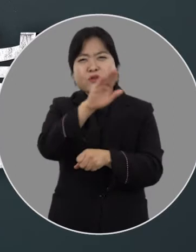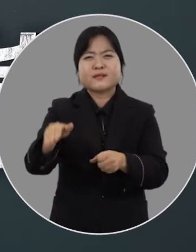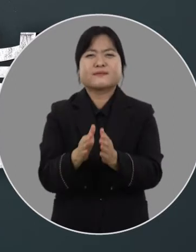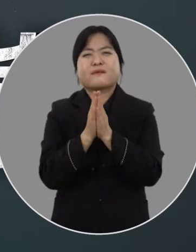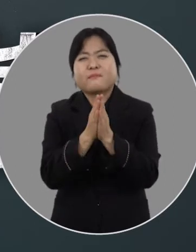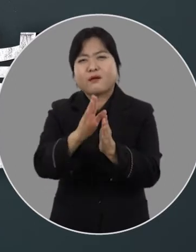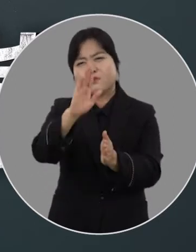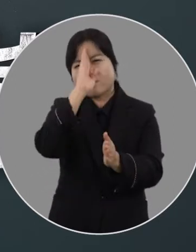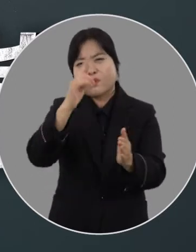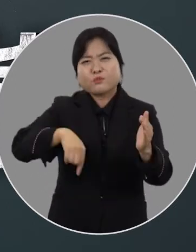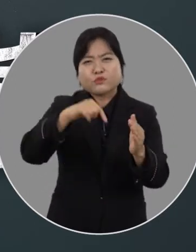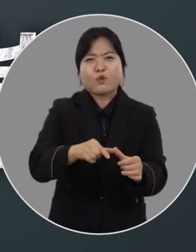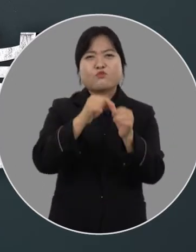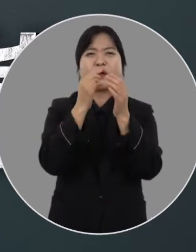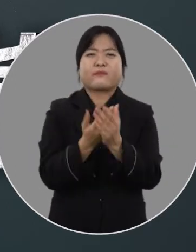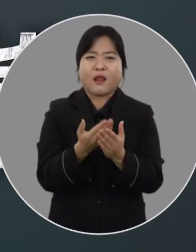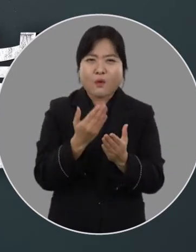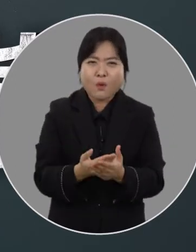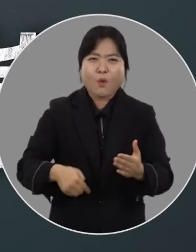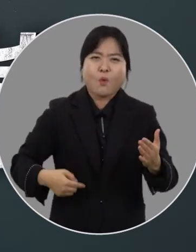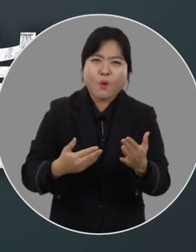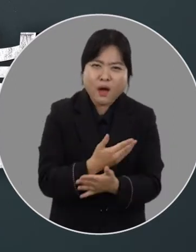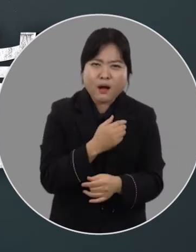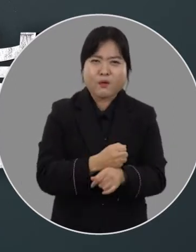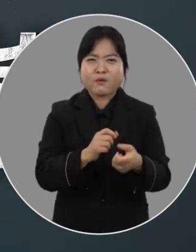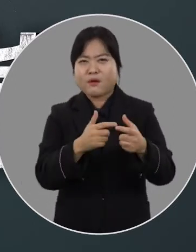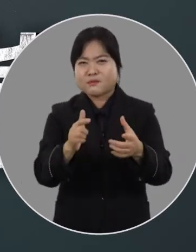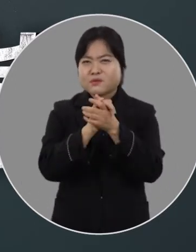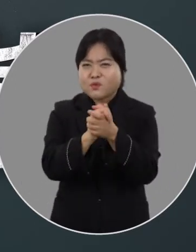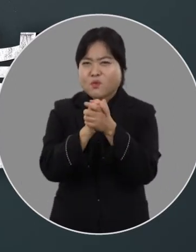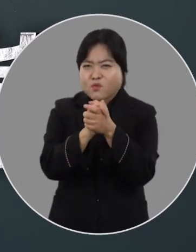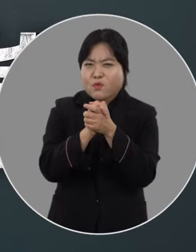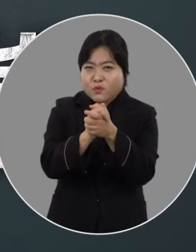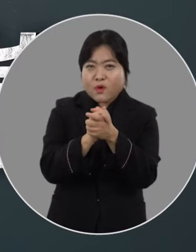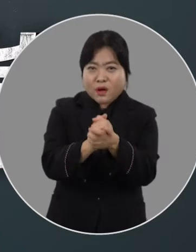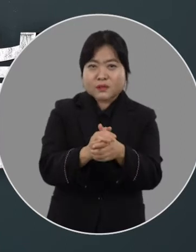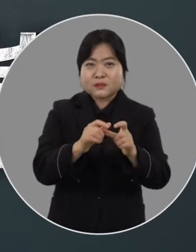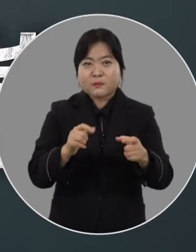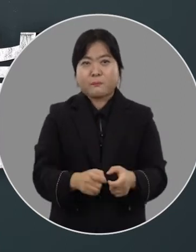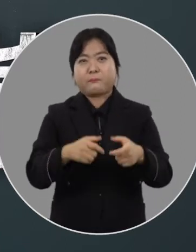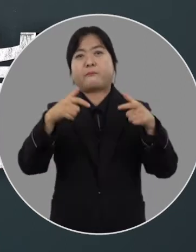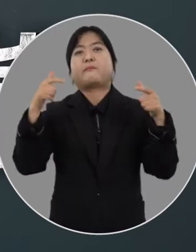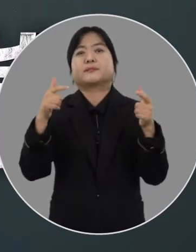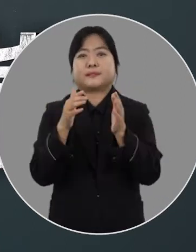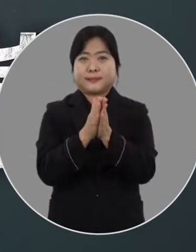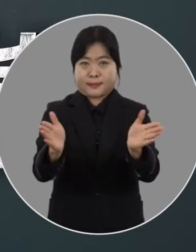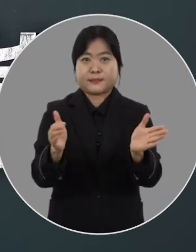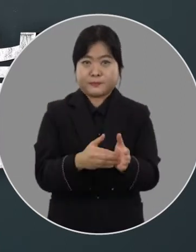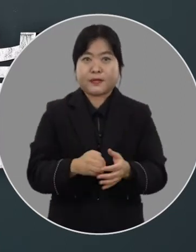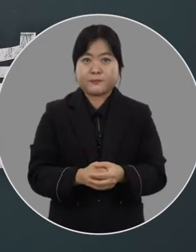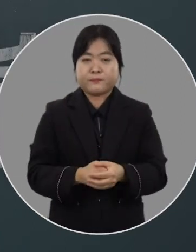제발 질병으로부터 구해달라고 회개하고 여러 가지 기도를 바치는 것들이 널리